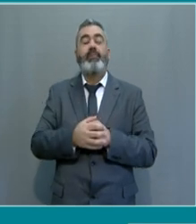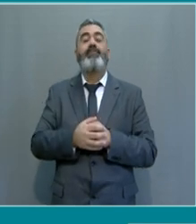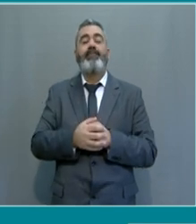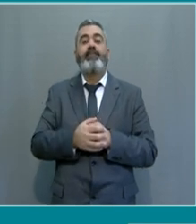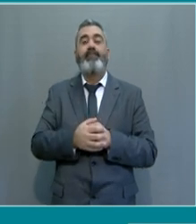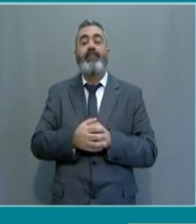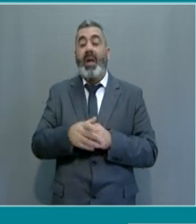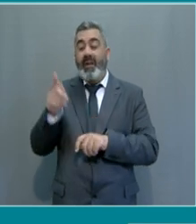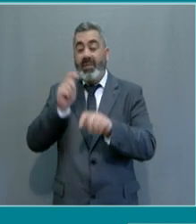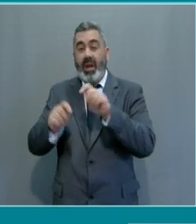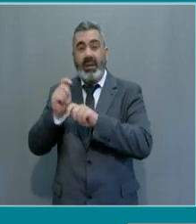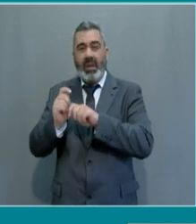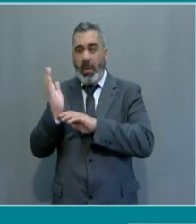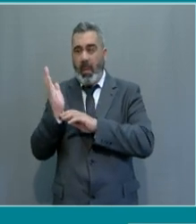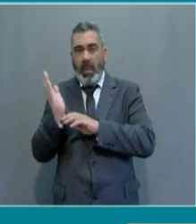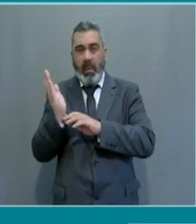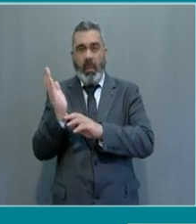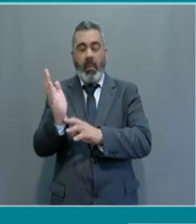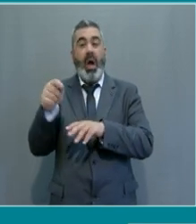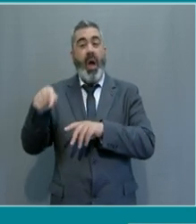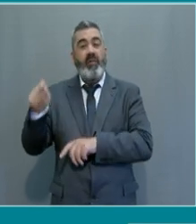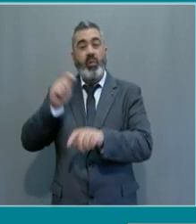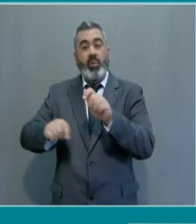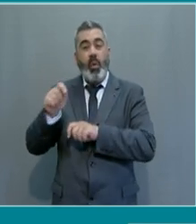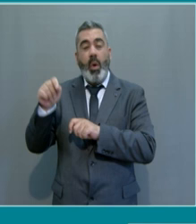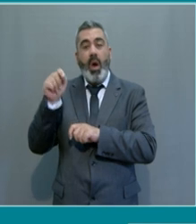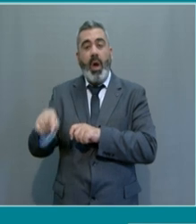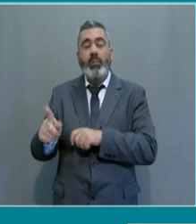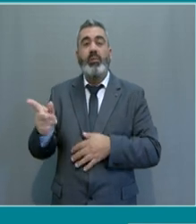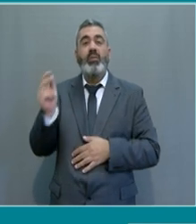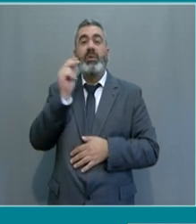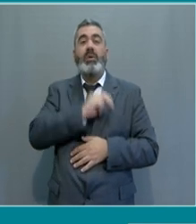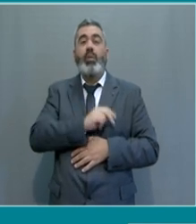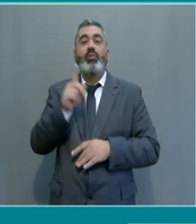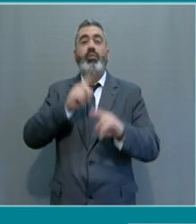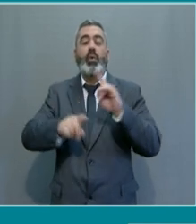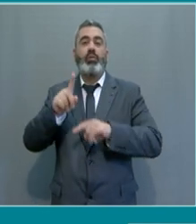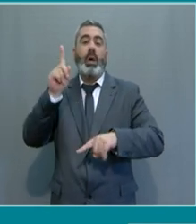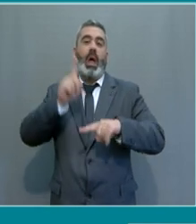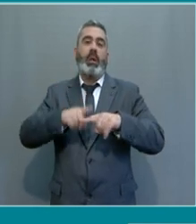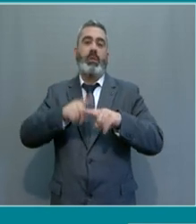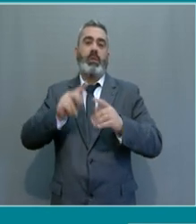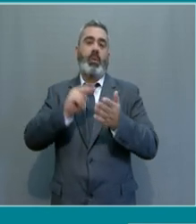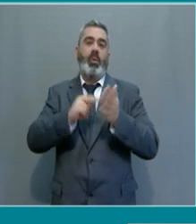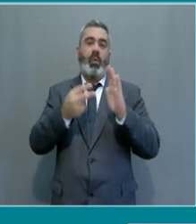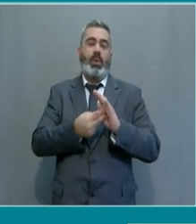αυτού του έργου θα μπορέσει να δώσει ένα όφελος στην ελληνική οικονομία και